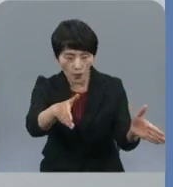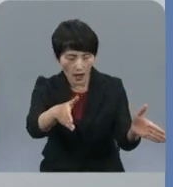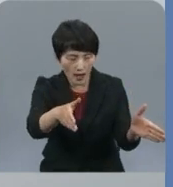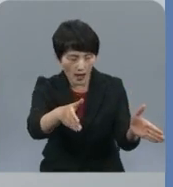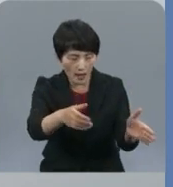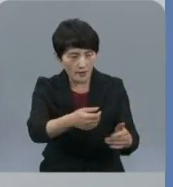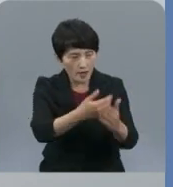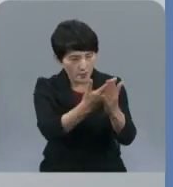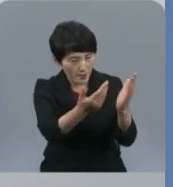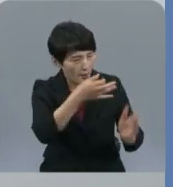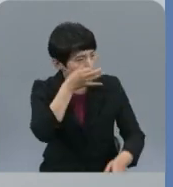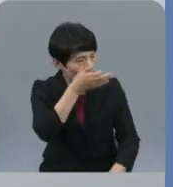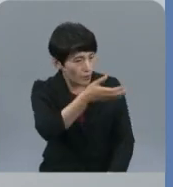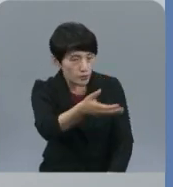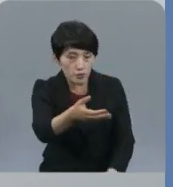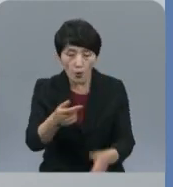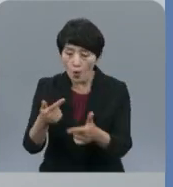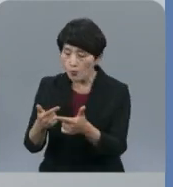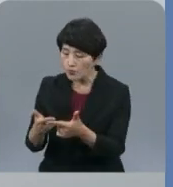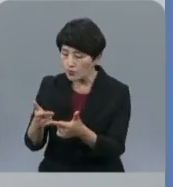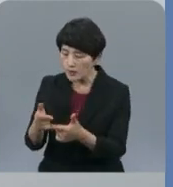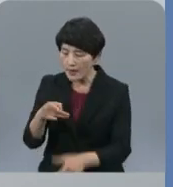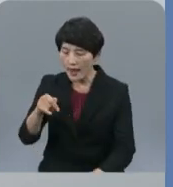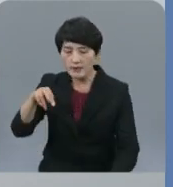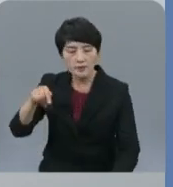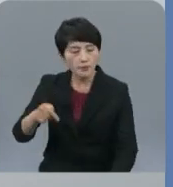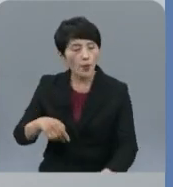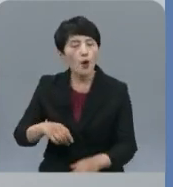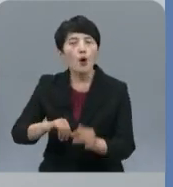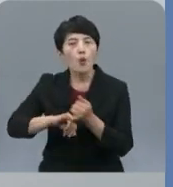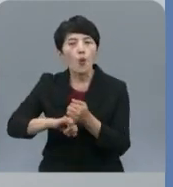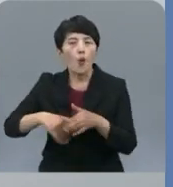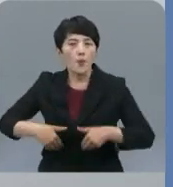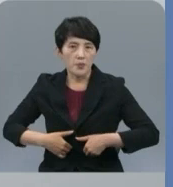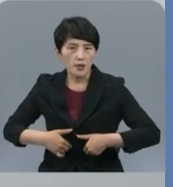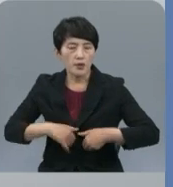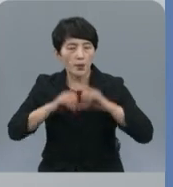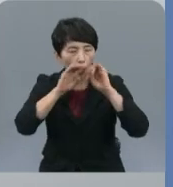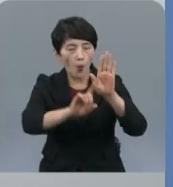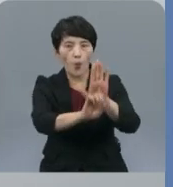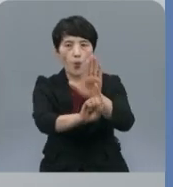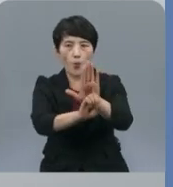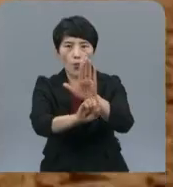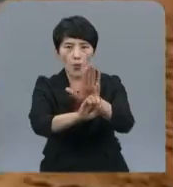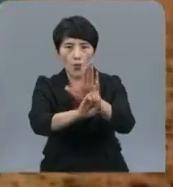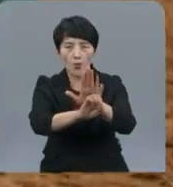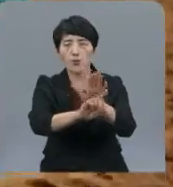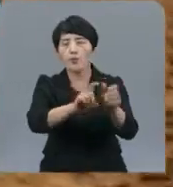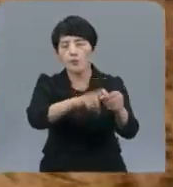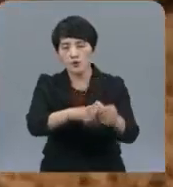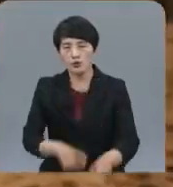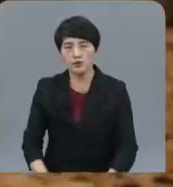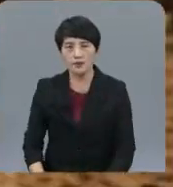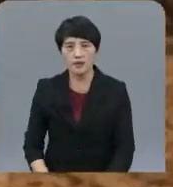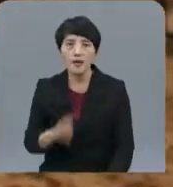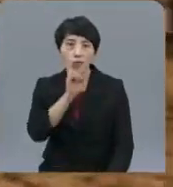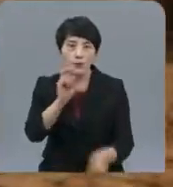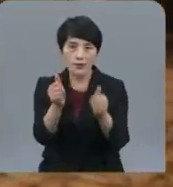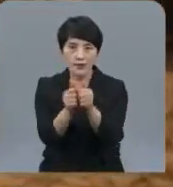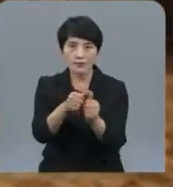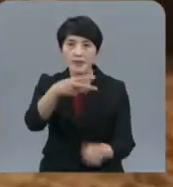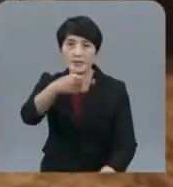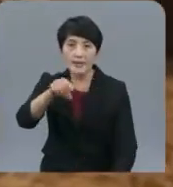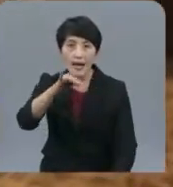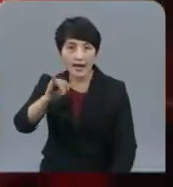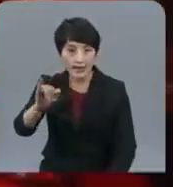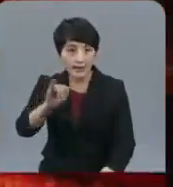qui se tirindra les 20 et 21 juin à Paris selon le bureau présidentiel de youngzan comme il s'agit de la dernière occasion de faire